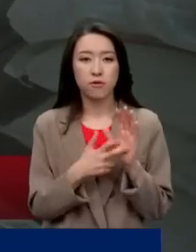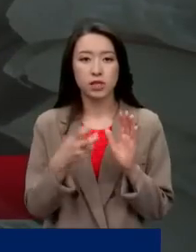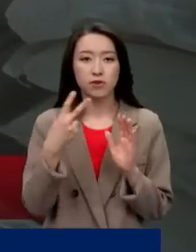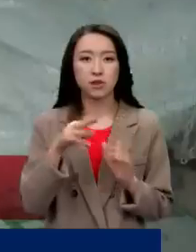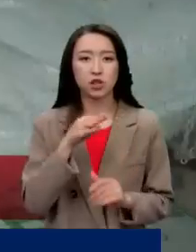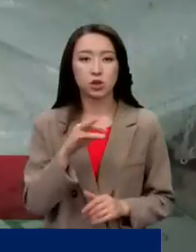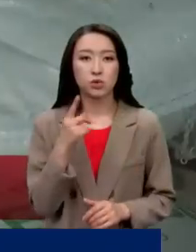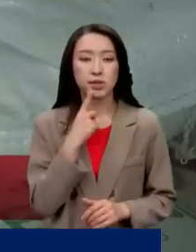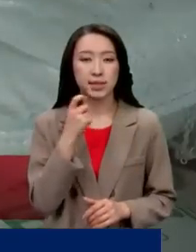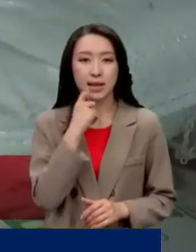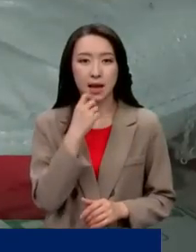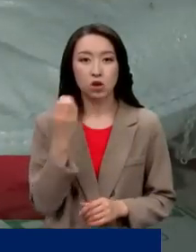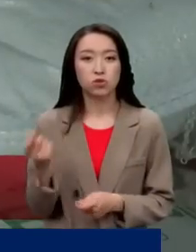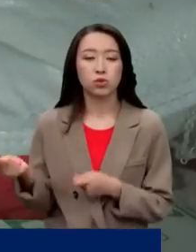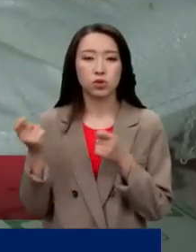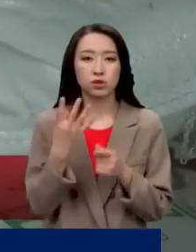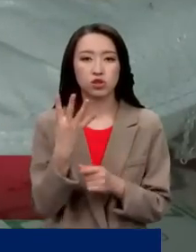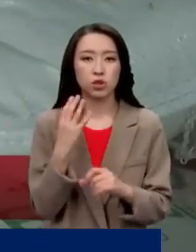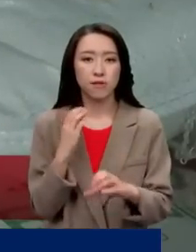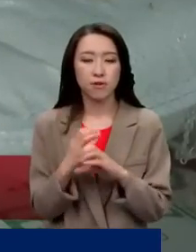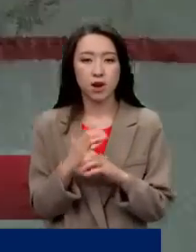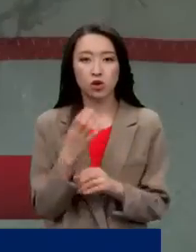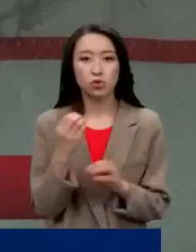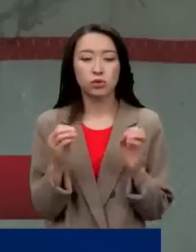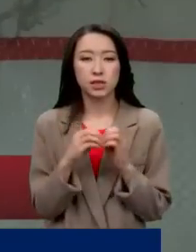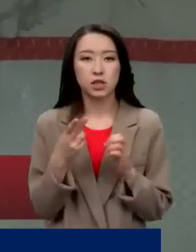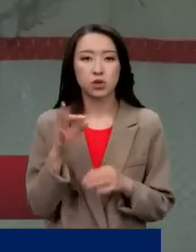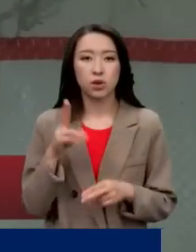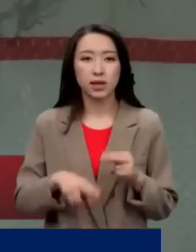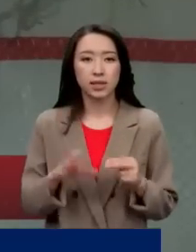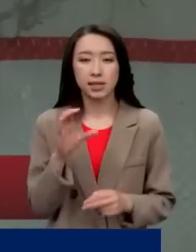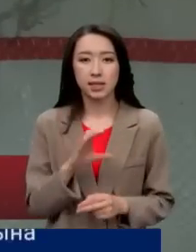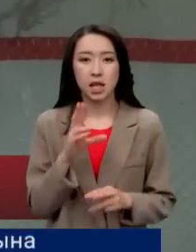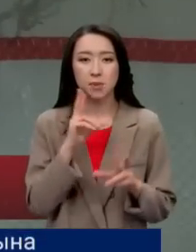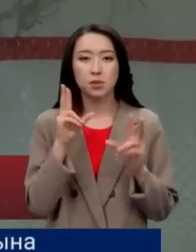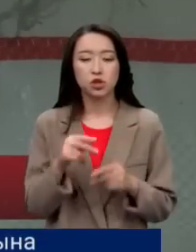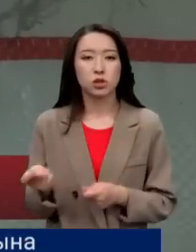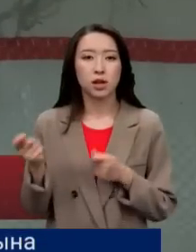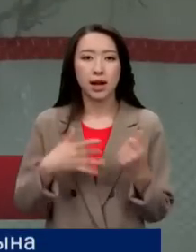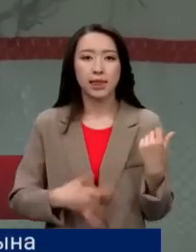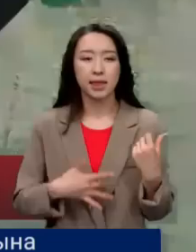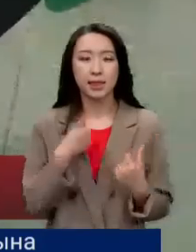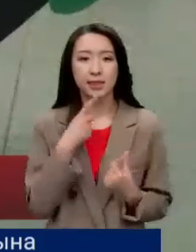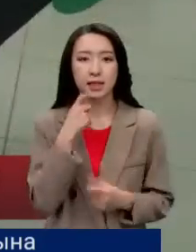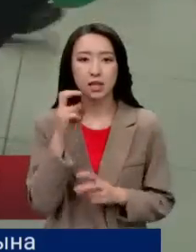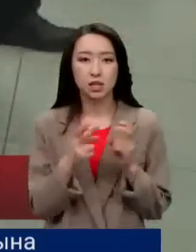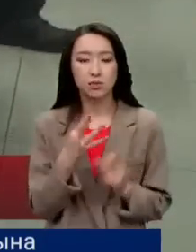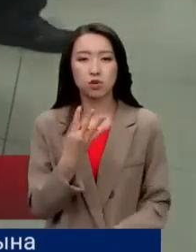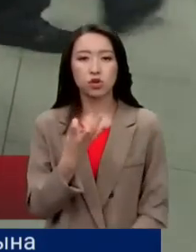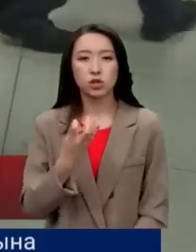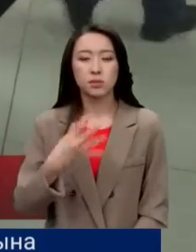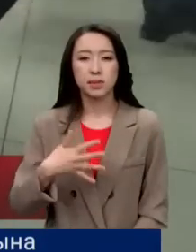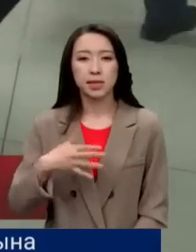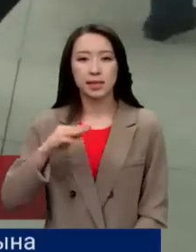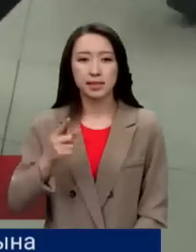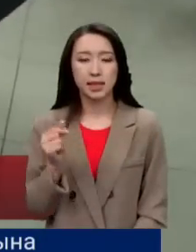тонн сахара. В пути еще 4 вагона. Еще 10 до конца сентября обещал поставить Тараский сахарный завод по 450 тенге